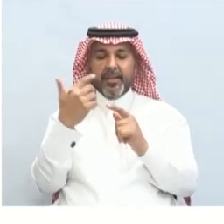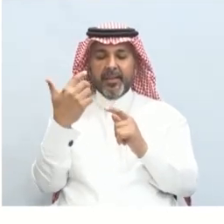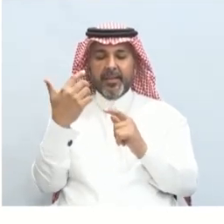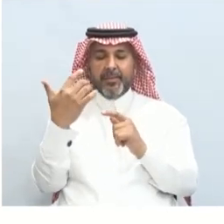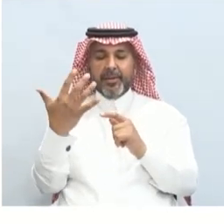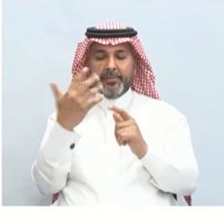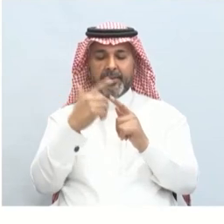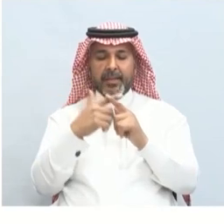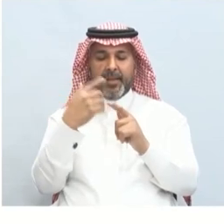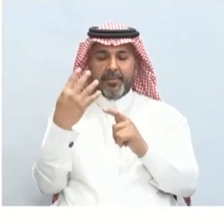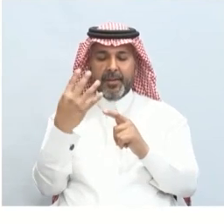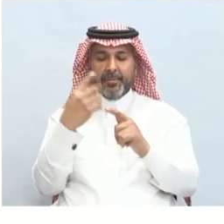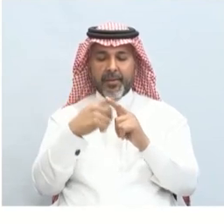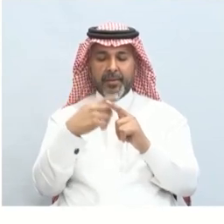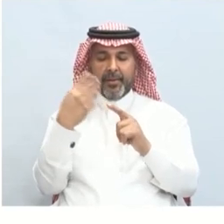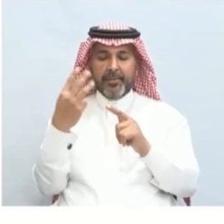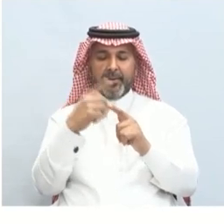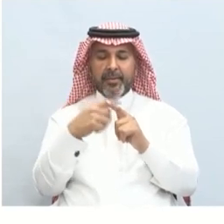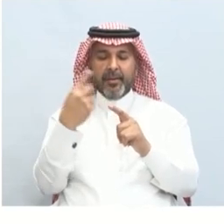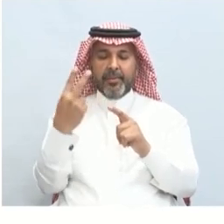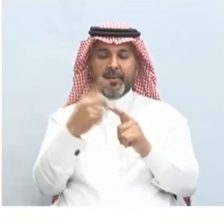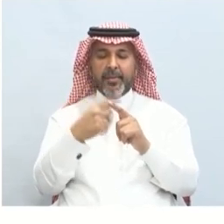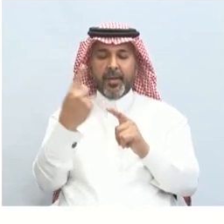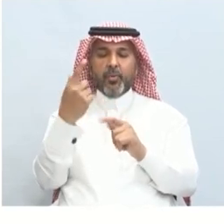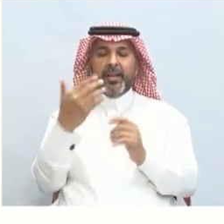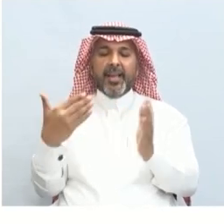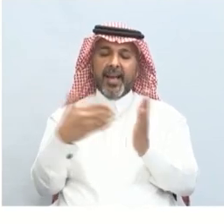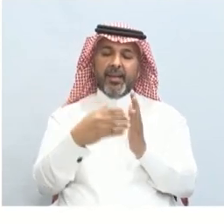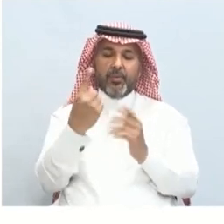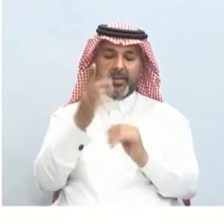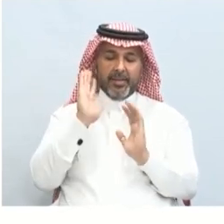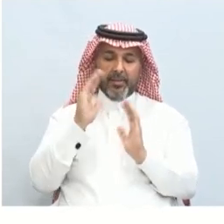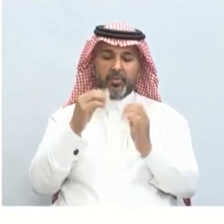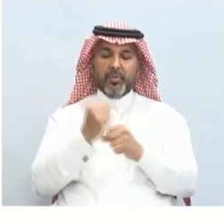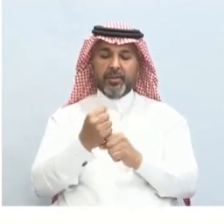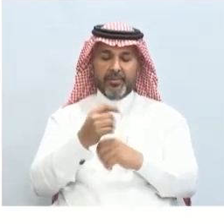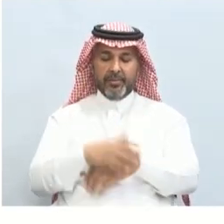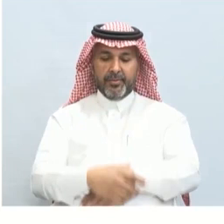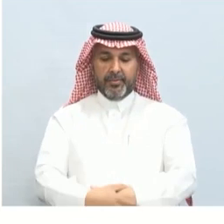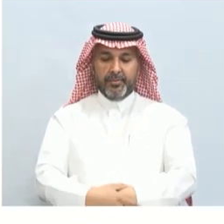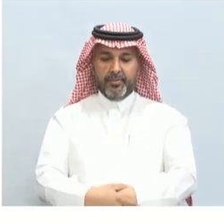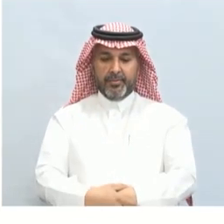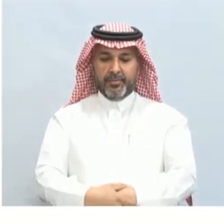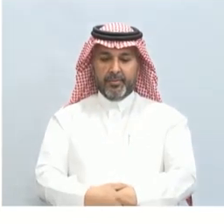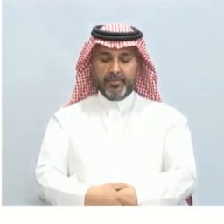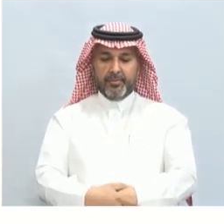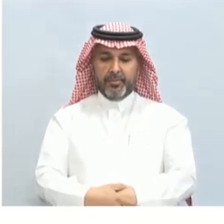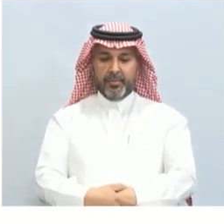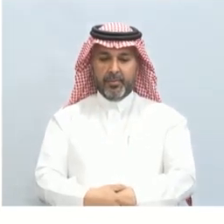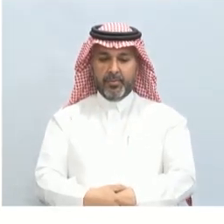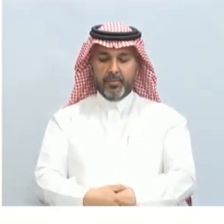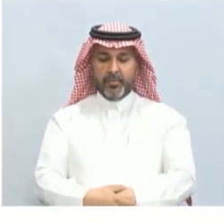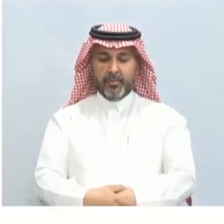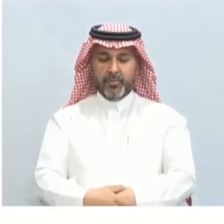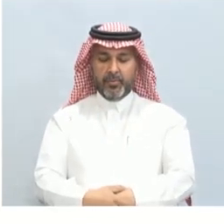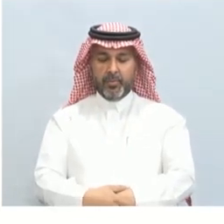تنازليا حتى تصل الى العدد واحد بهذه الصوره بعد ذلك تعرفنا على مفهوم التباديل وقلنا اني اذا كنت